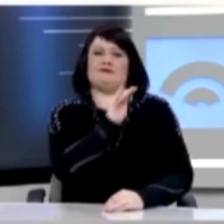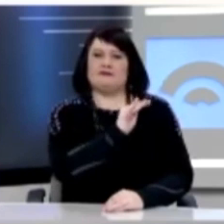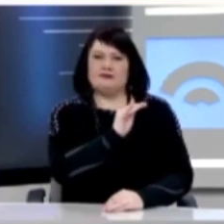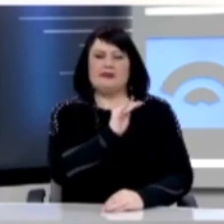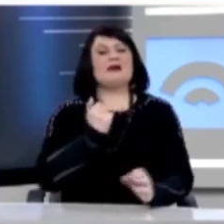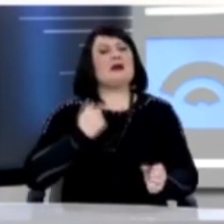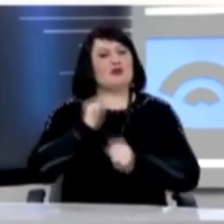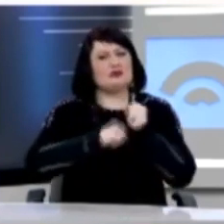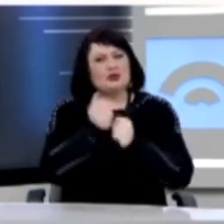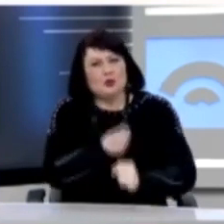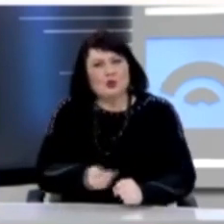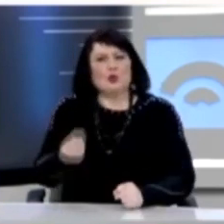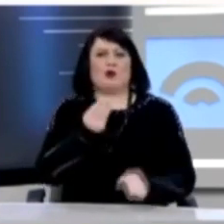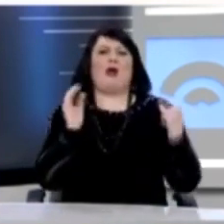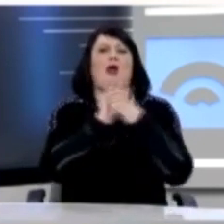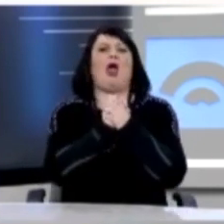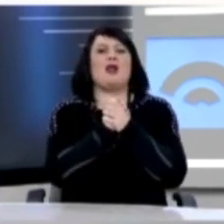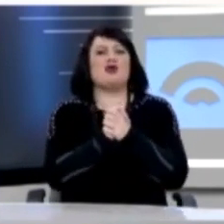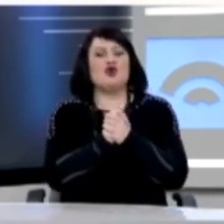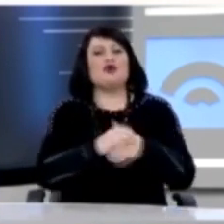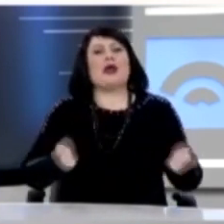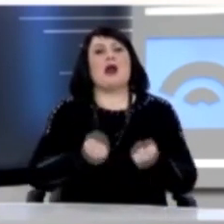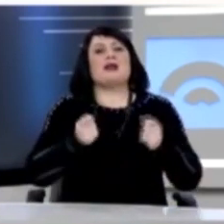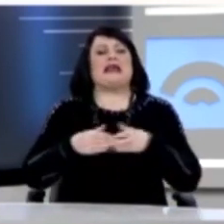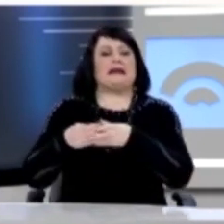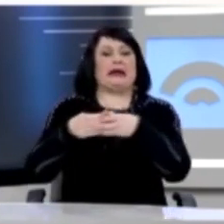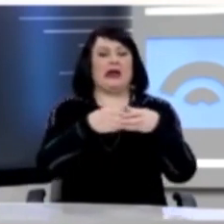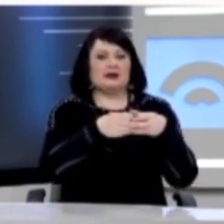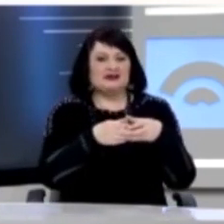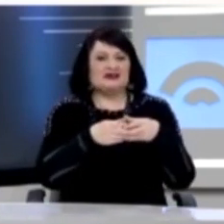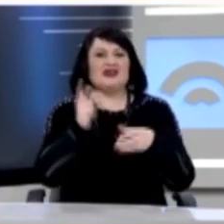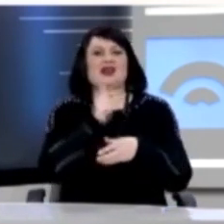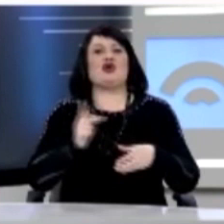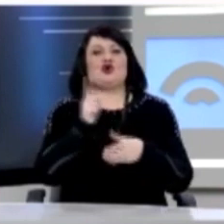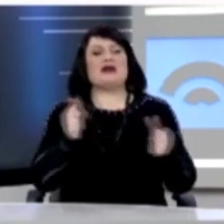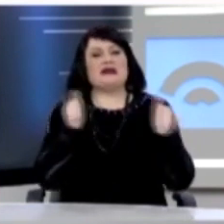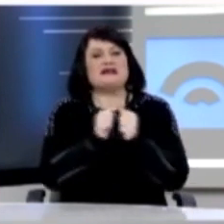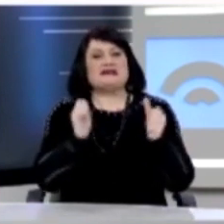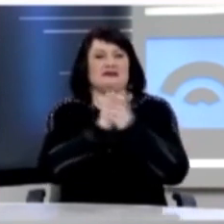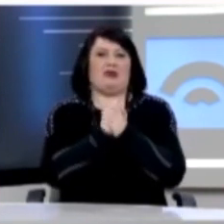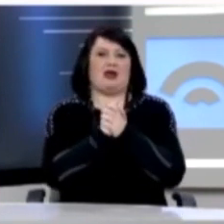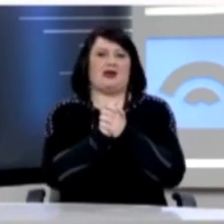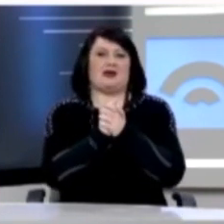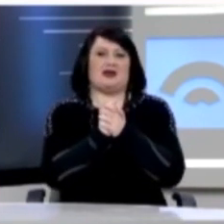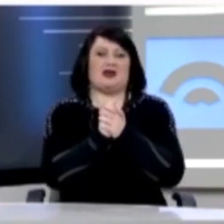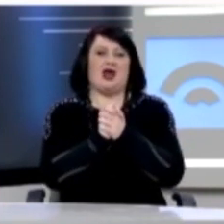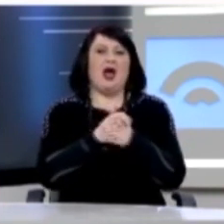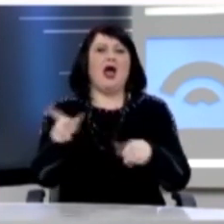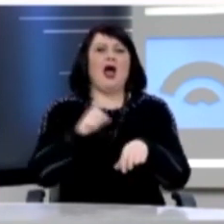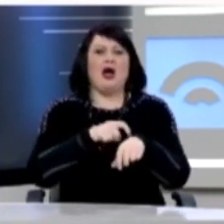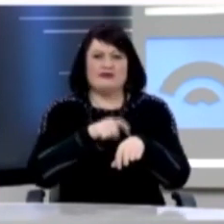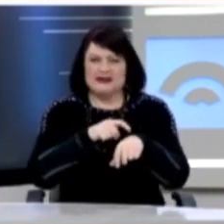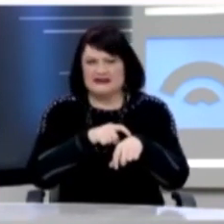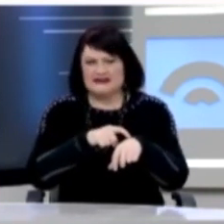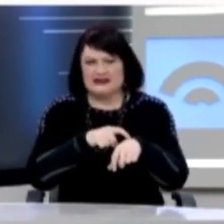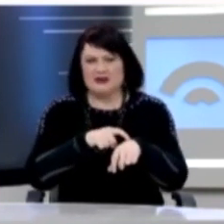των προσπαθειών, σε ενότητα της εργατικής τάξης, σε κοινωνική συμμαχία με όλα τα καταπιεζόμενα